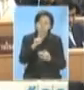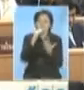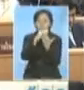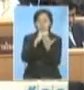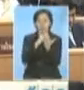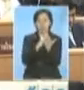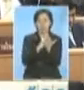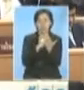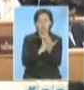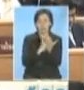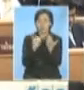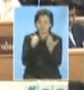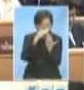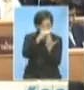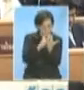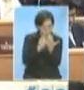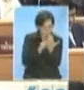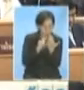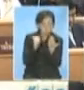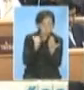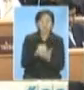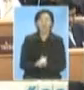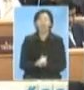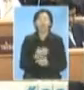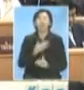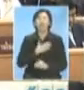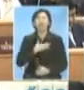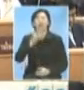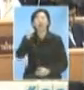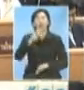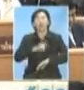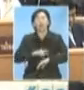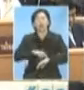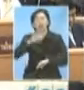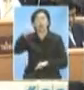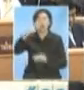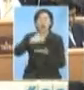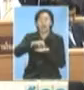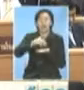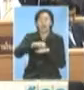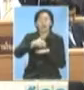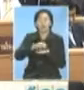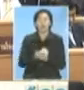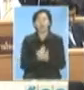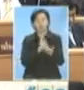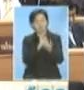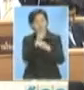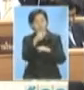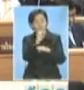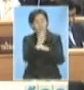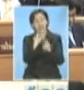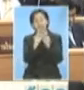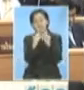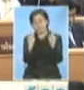ในรายละเอียดมากน้อยแค่ไหนแต่เดี๋ยวผมจะขออนุญาตใช้เวลาจากนี้ผ่านท่านประธานไปถึงท่านกร